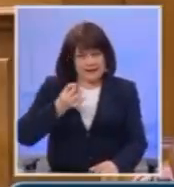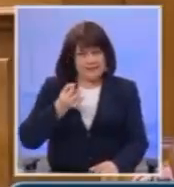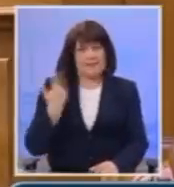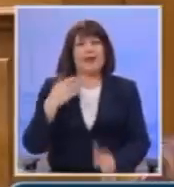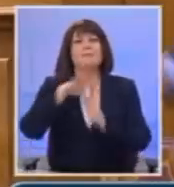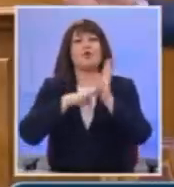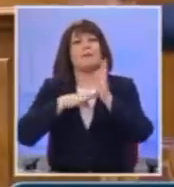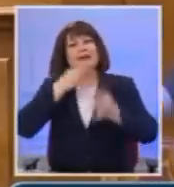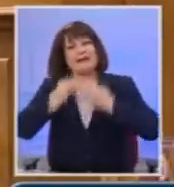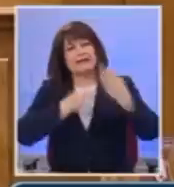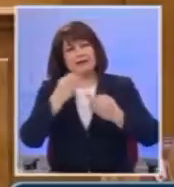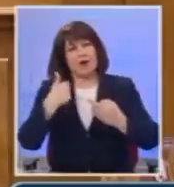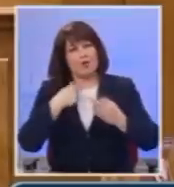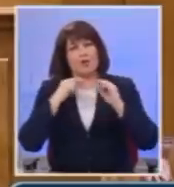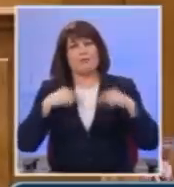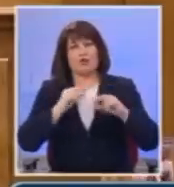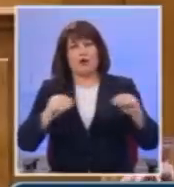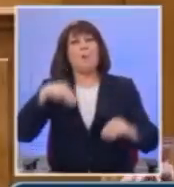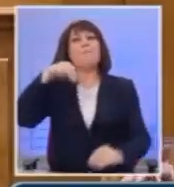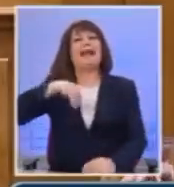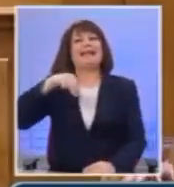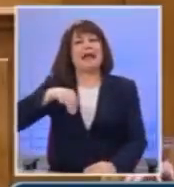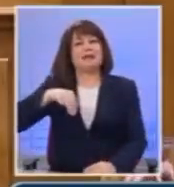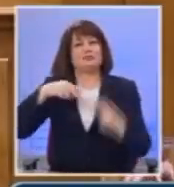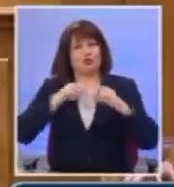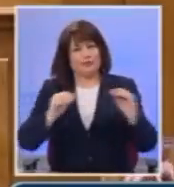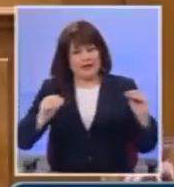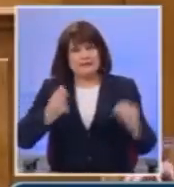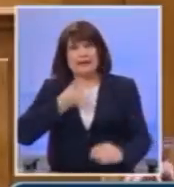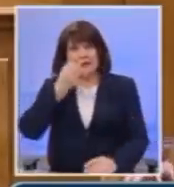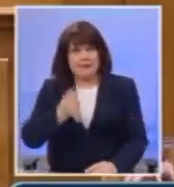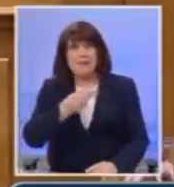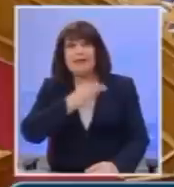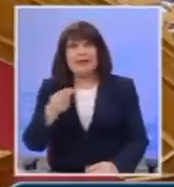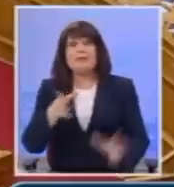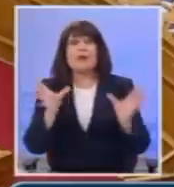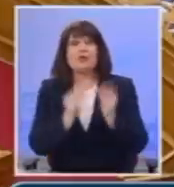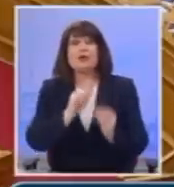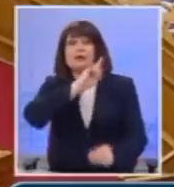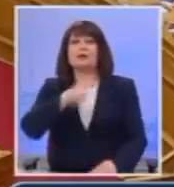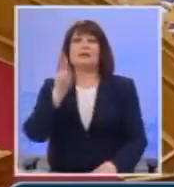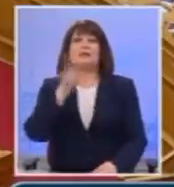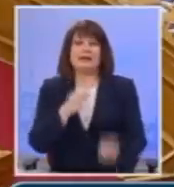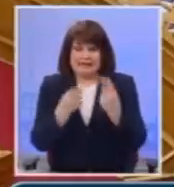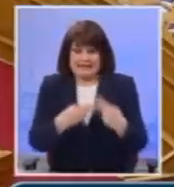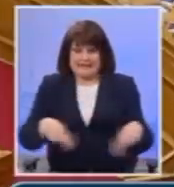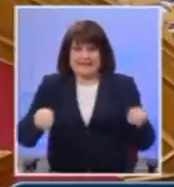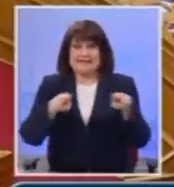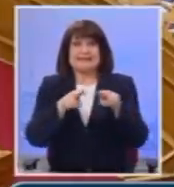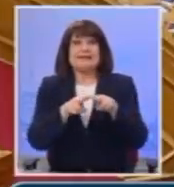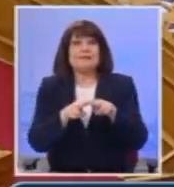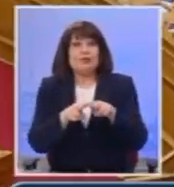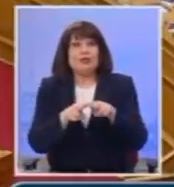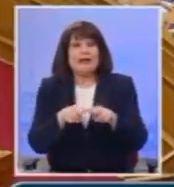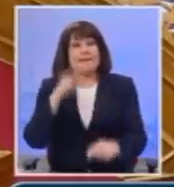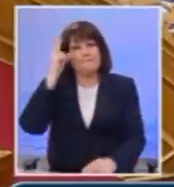προγραμματικές δηλώσεις και εγώ και ο Υπουργός, ο κ. Μπαλτάς, αφορά στην κατάργηση των συμβουλίων ιδρύματος τα